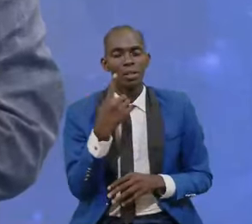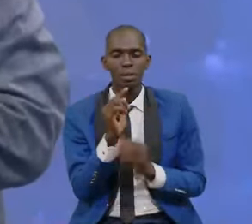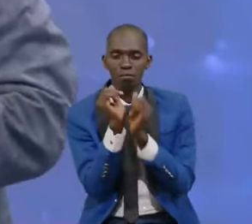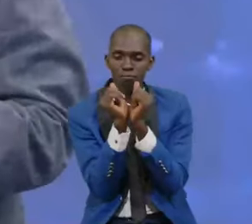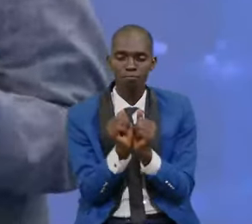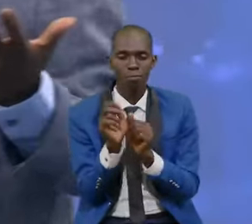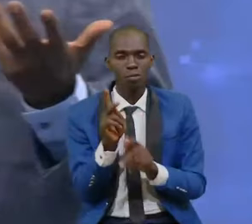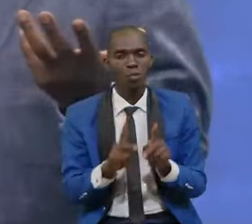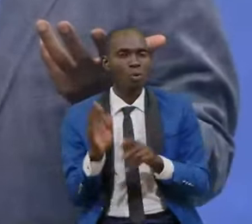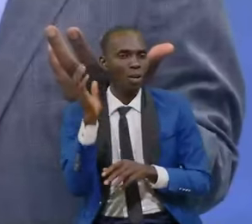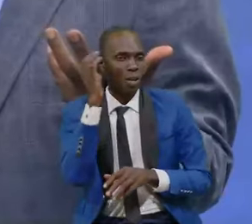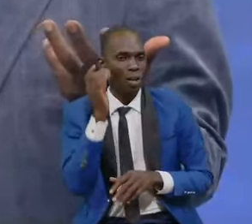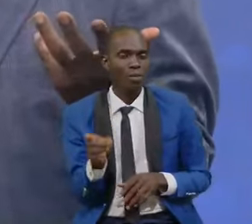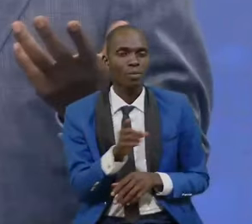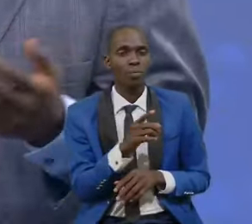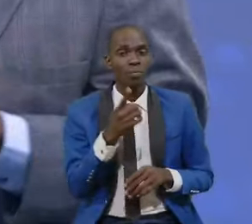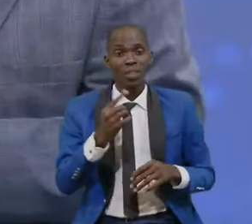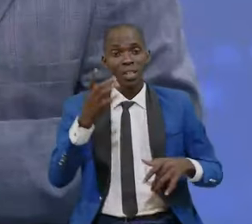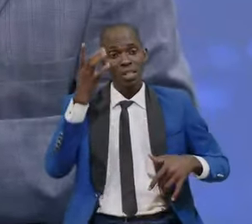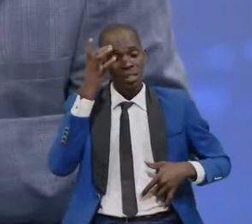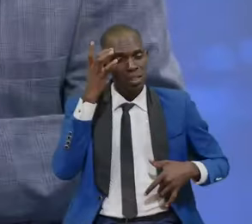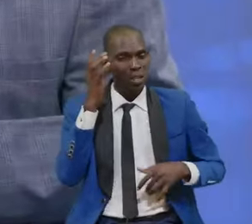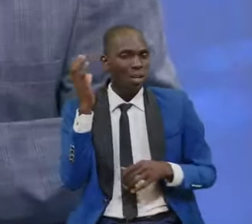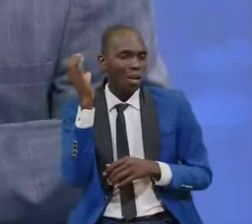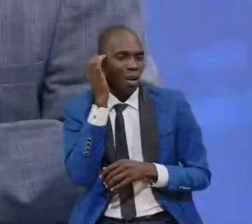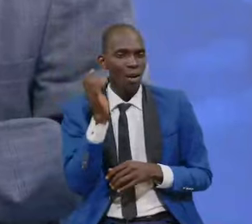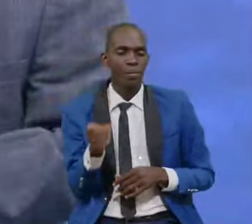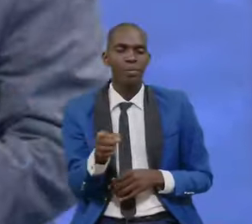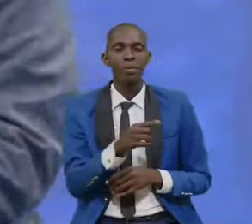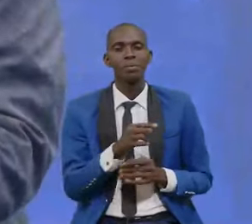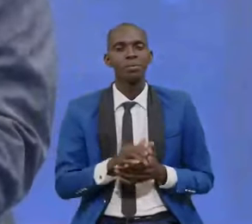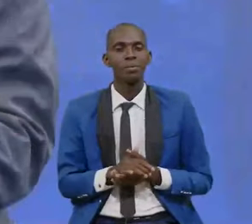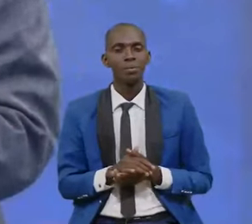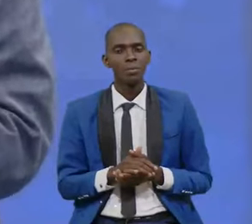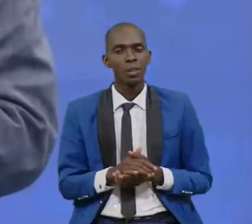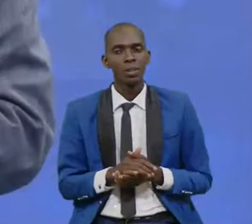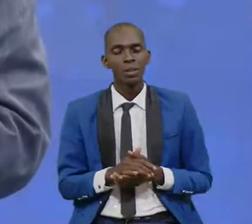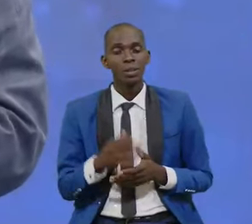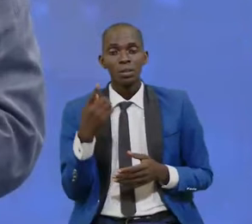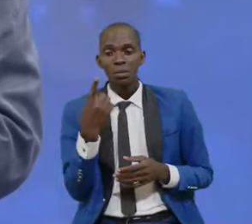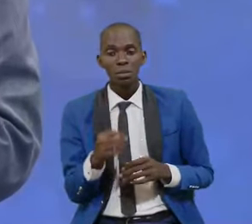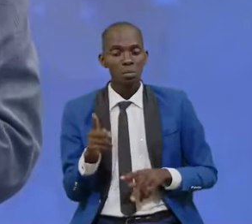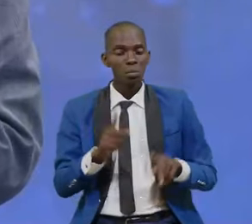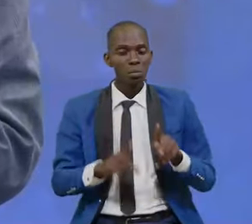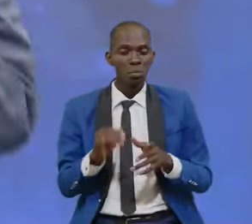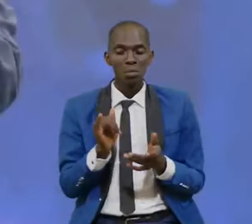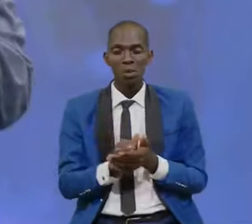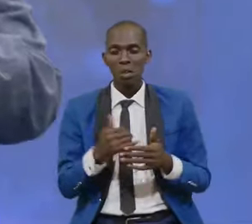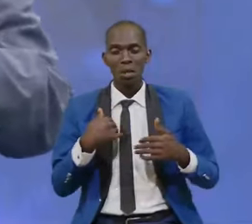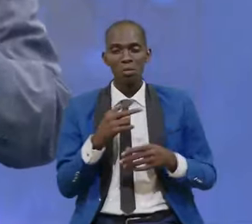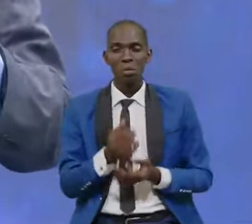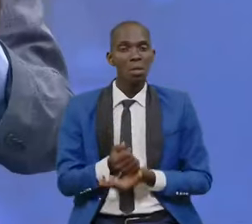Les captifs les entendaient. Les malades les entendaient. Ceux qui sont incarcérés